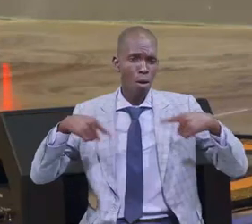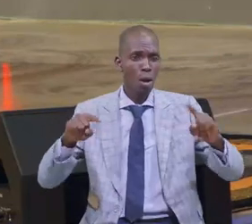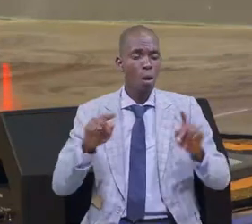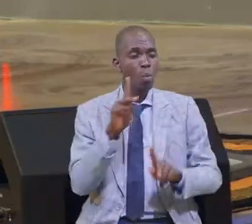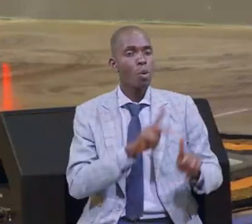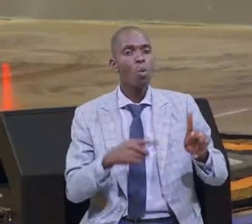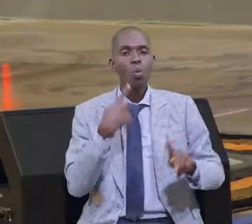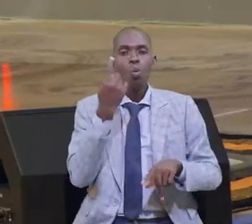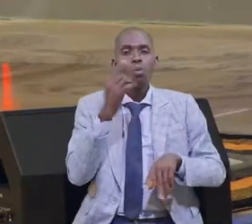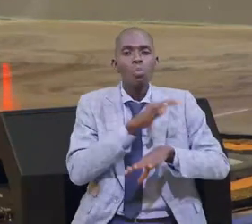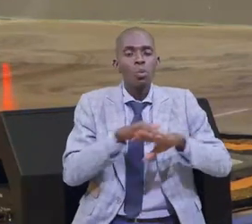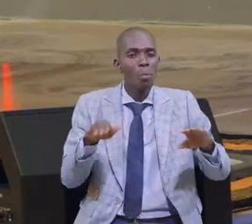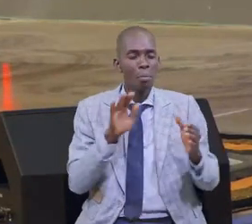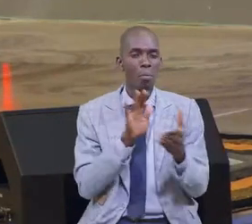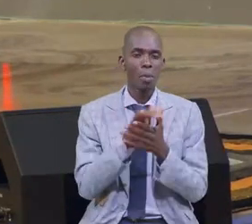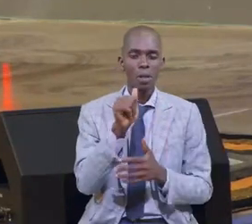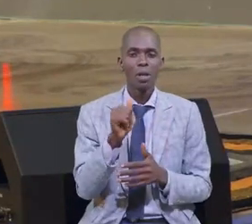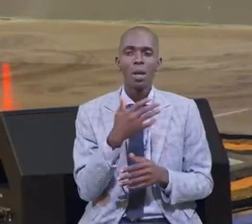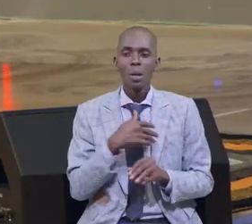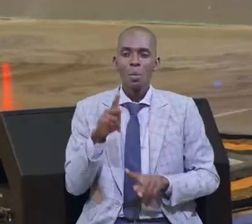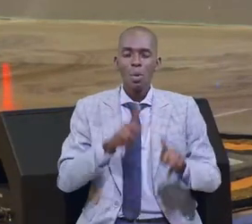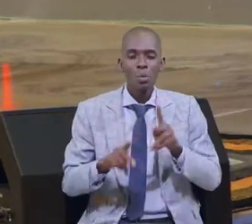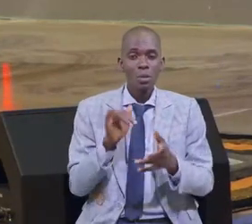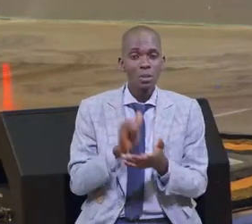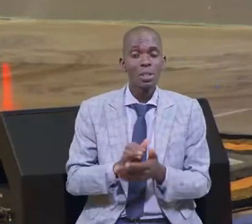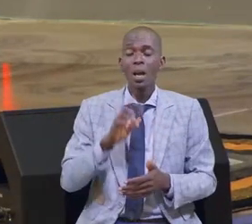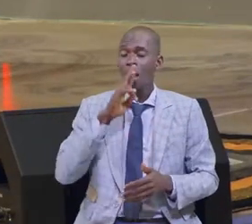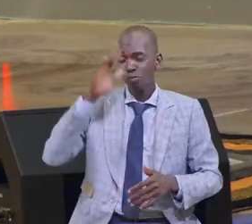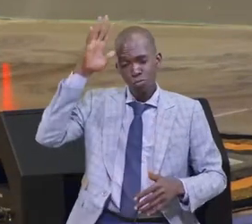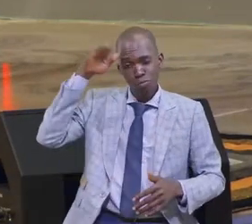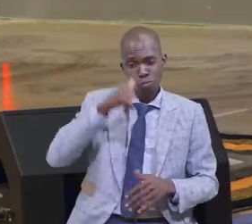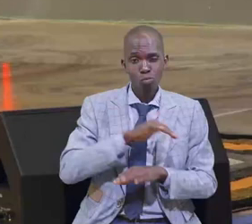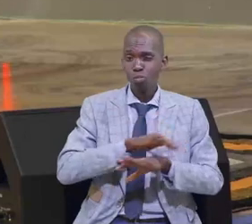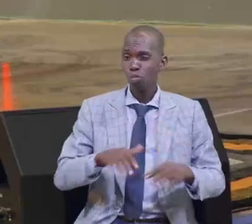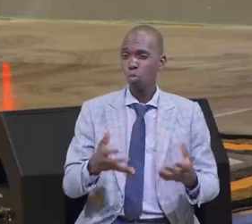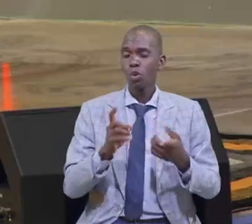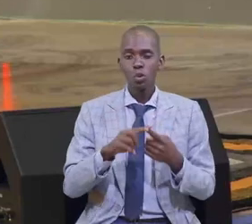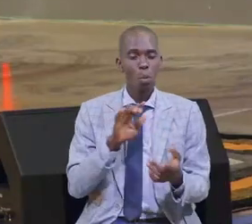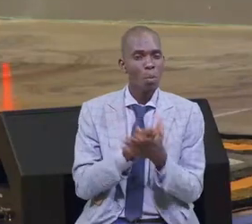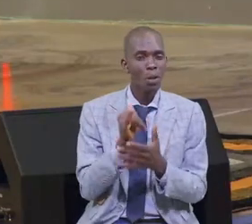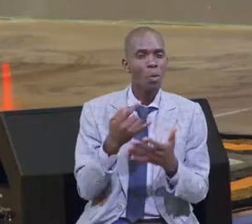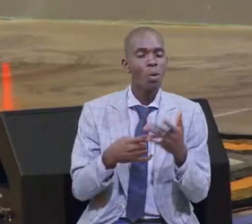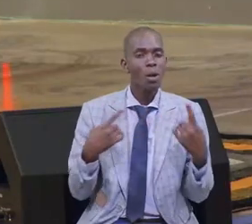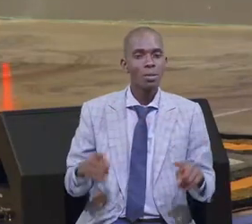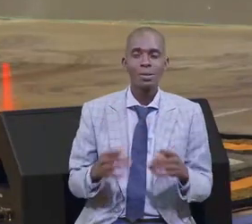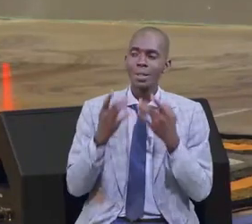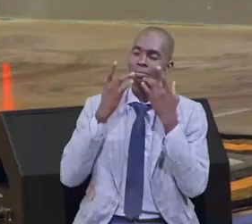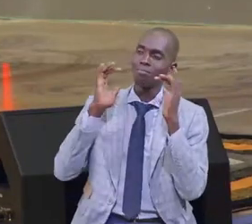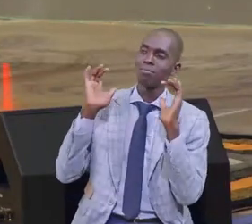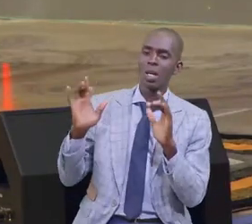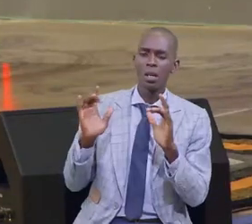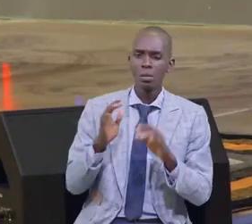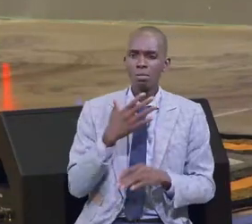Et les gens qui ne pouvaient pas y croire, les gens qui ne vont pas y croire, s'en moquaient. Il ne faut